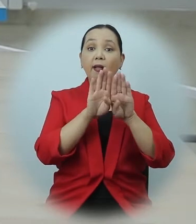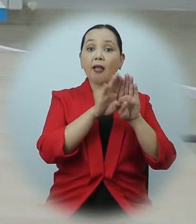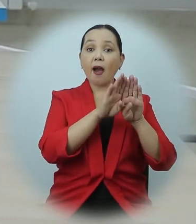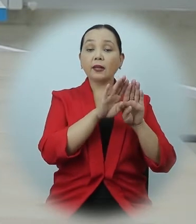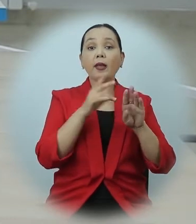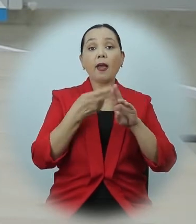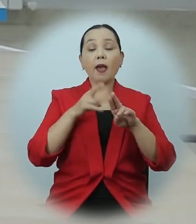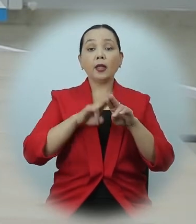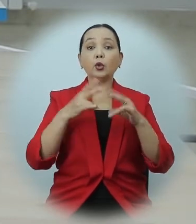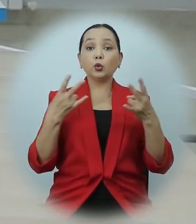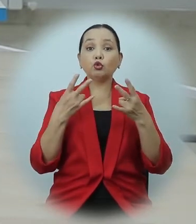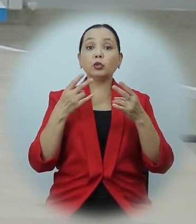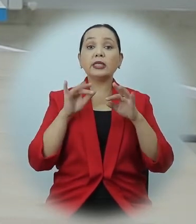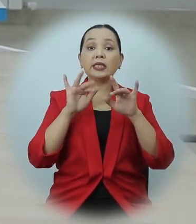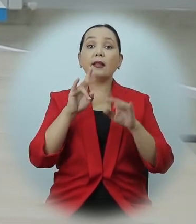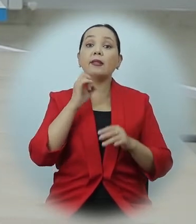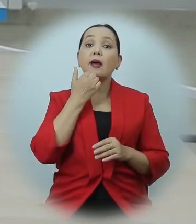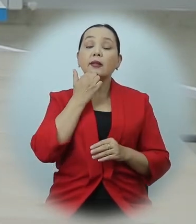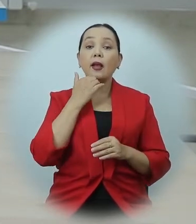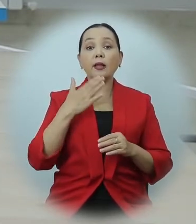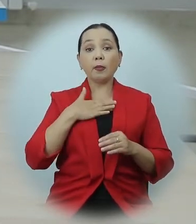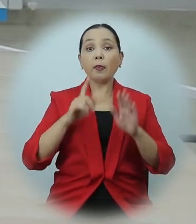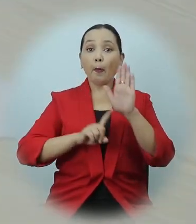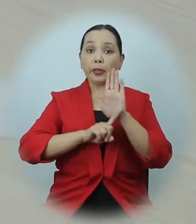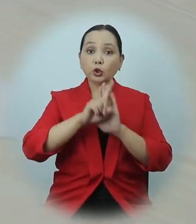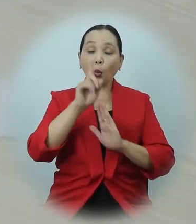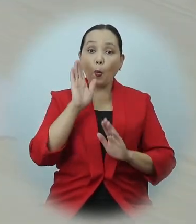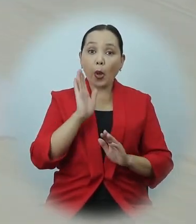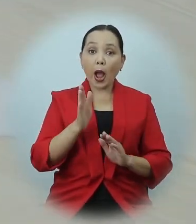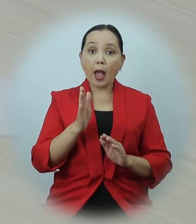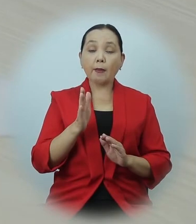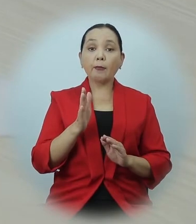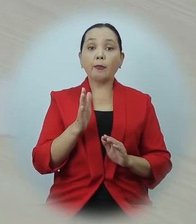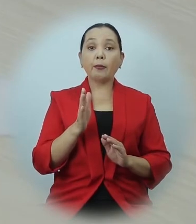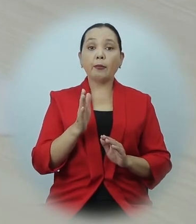делать непосредственно на ткани. Теперь приступаем к